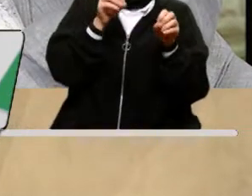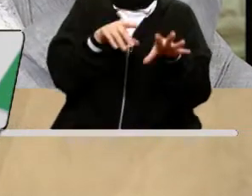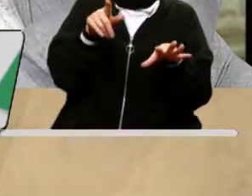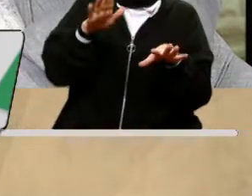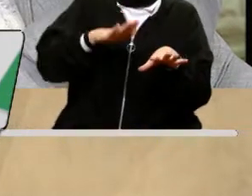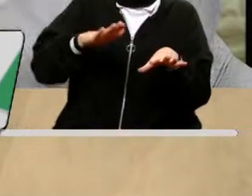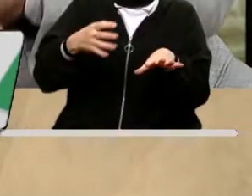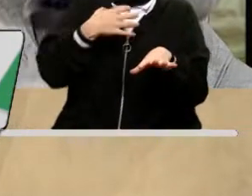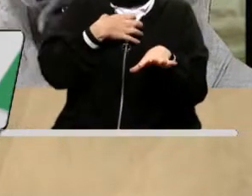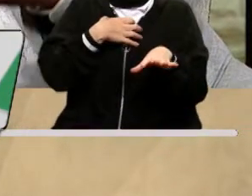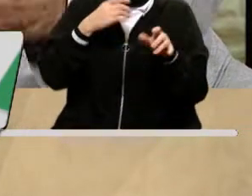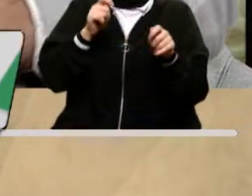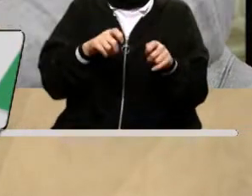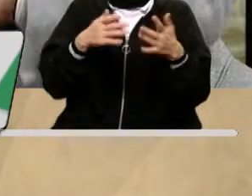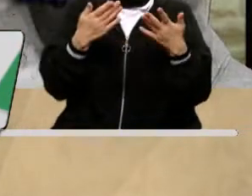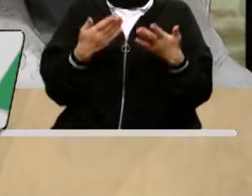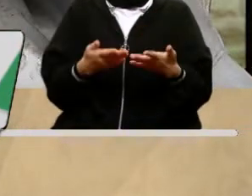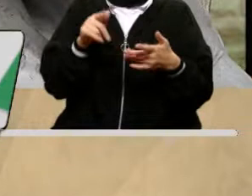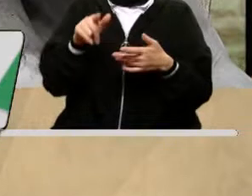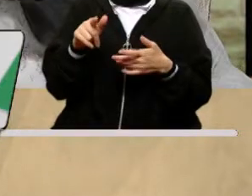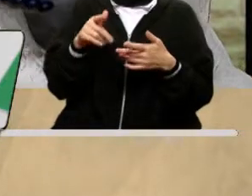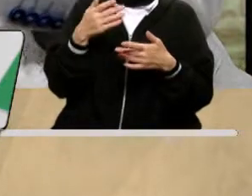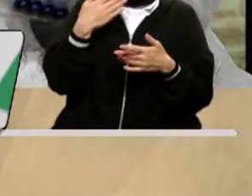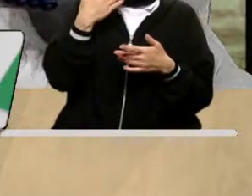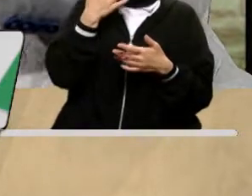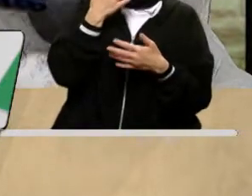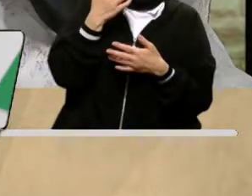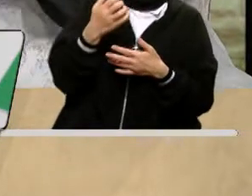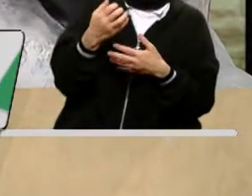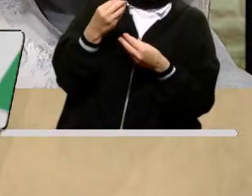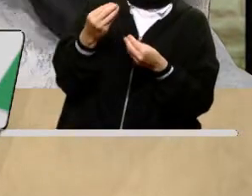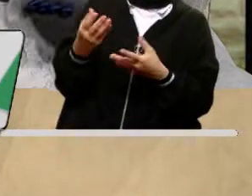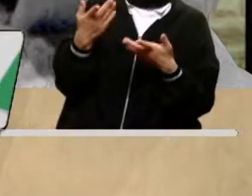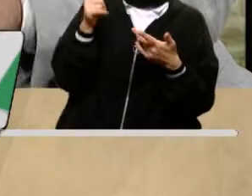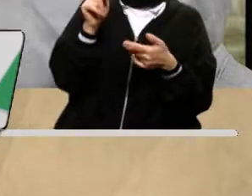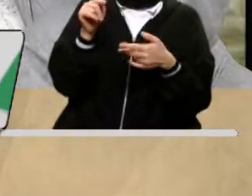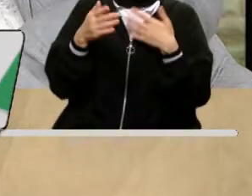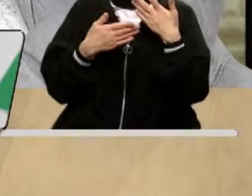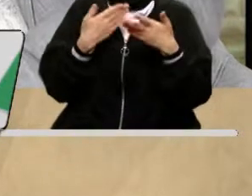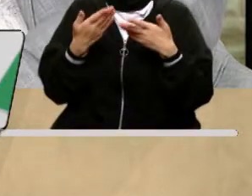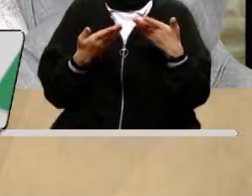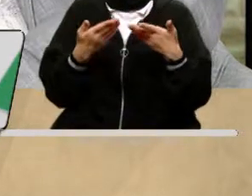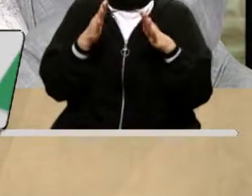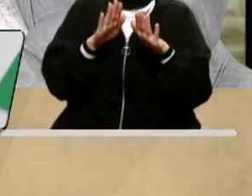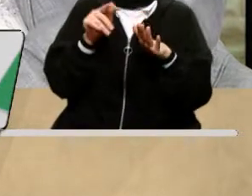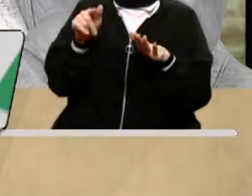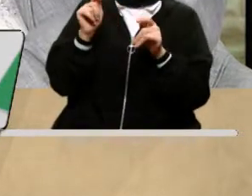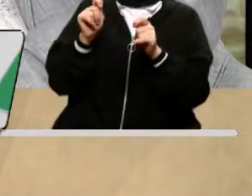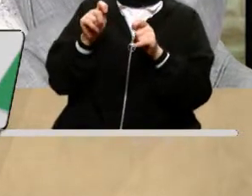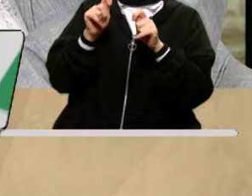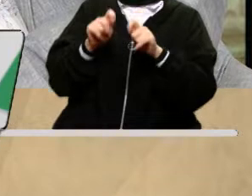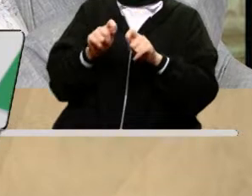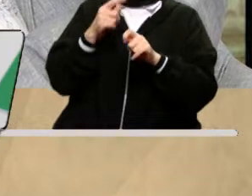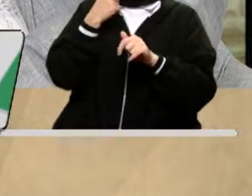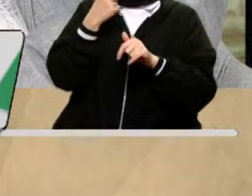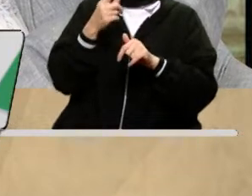elbette yöntem gösterin. Ama dayatmayın, böyle çalışırsan daha başarılı olursun diye. Bizim maalesef tırnak içerisindeki eğitim